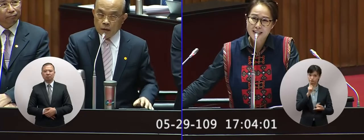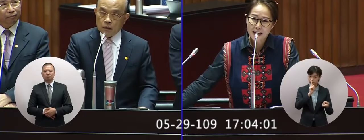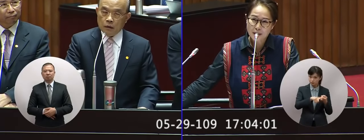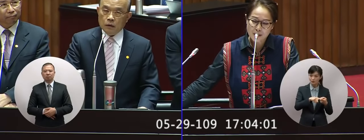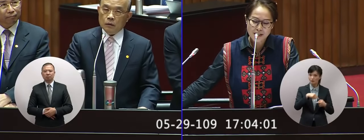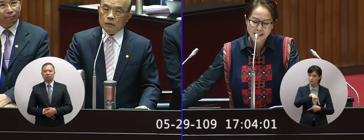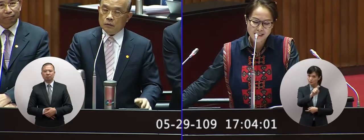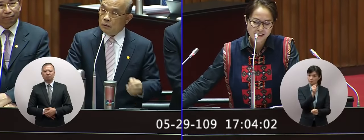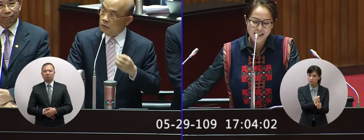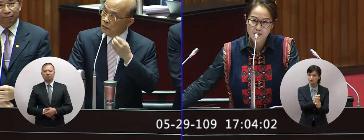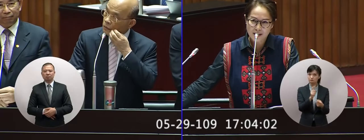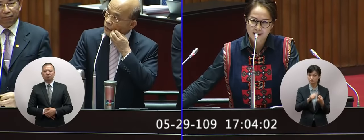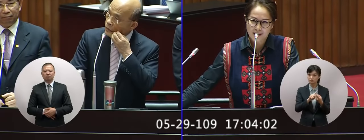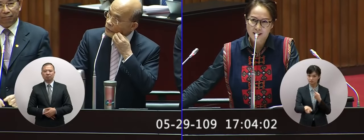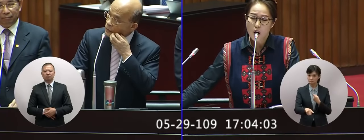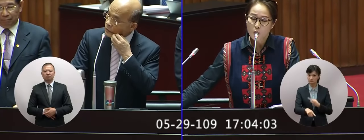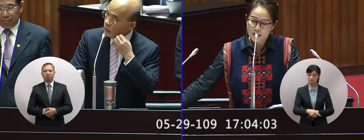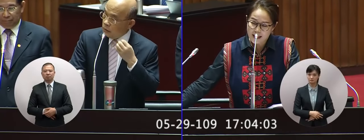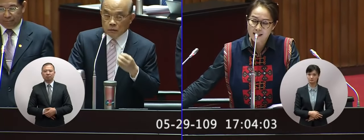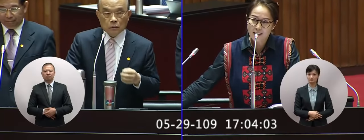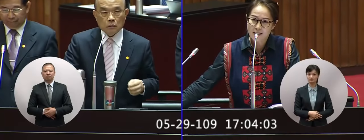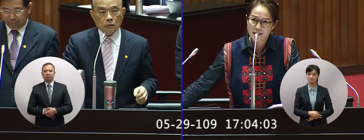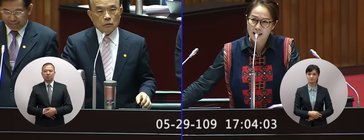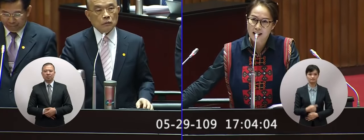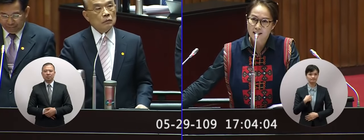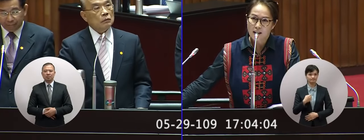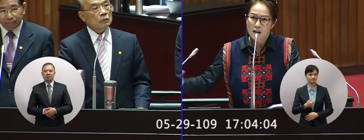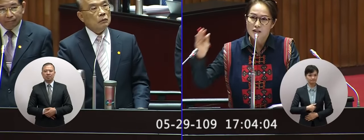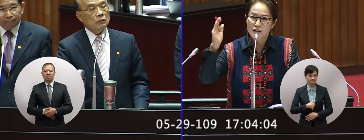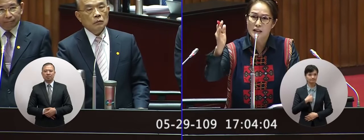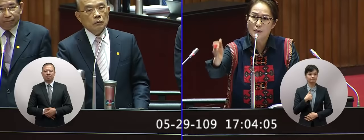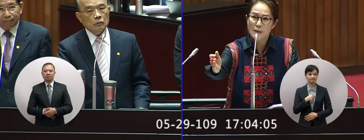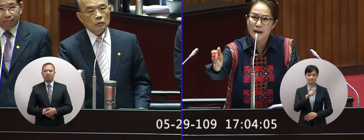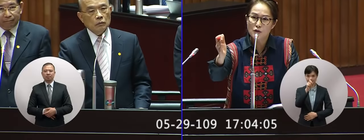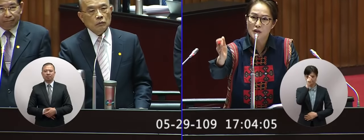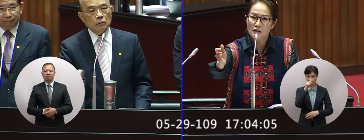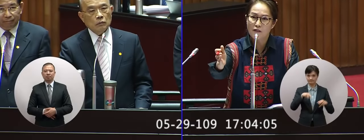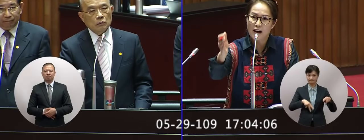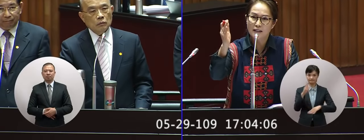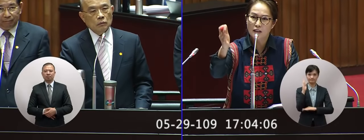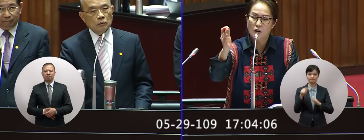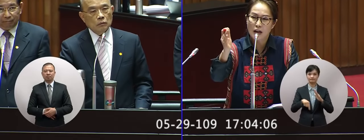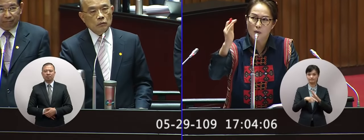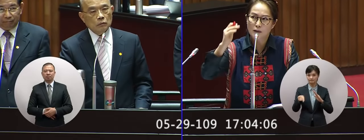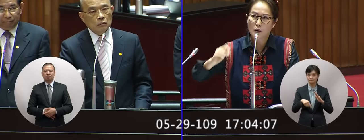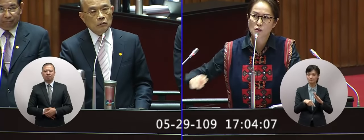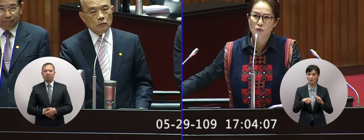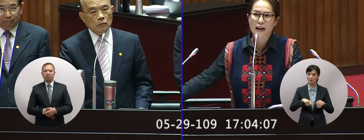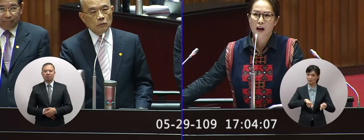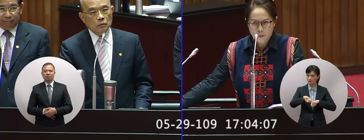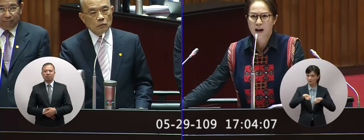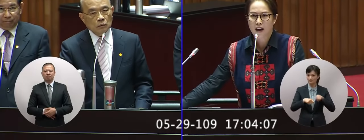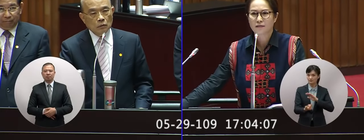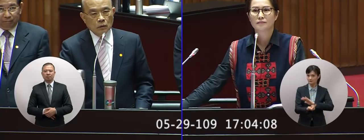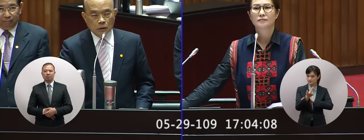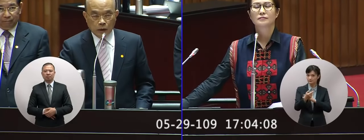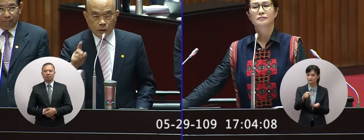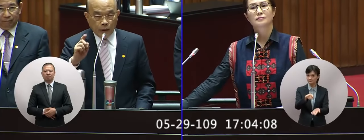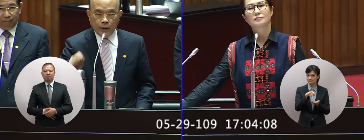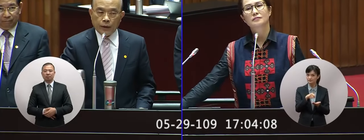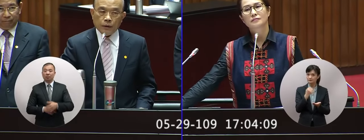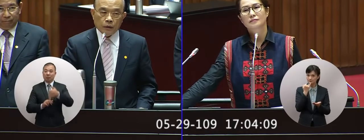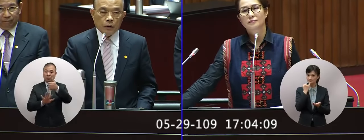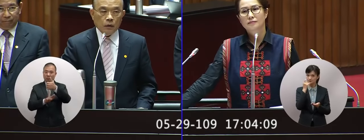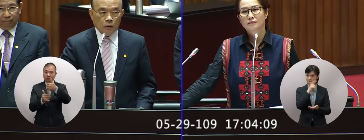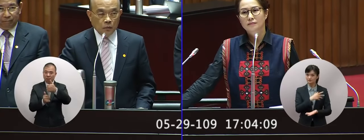我想这一项都是你的施政原则，我真的很期待行政院版的学校法能够赶快推出来，好不好？